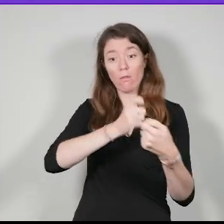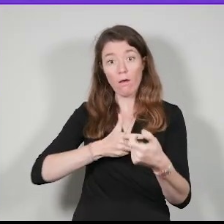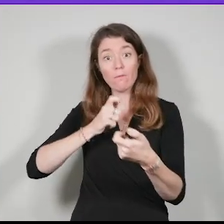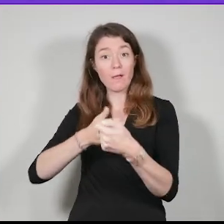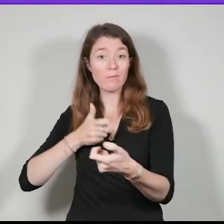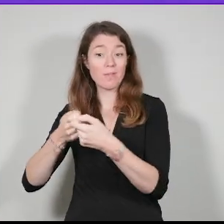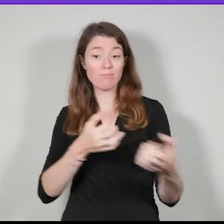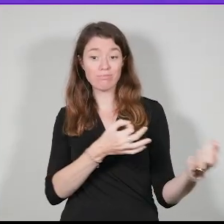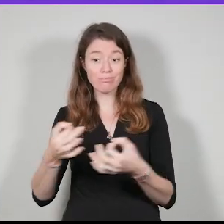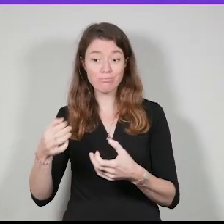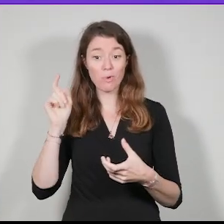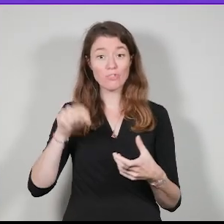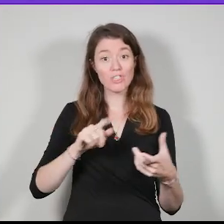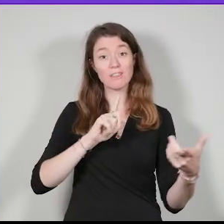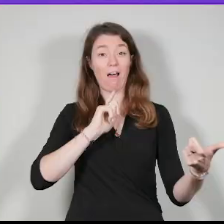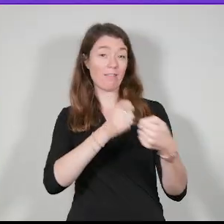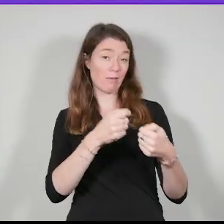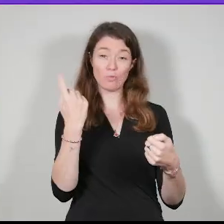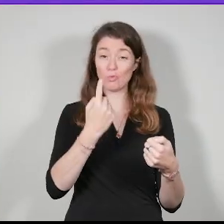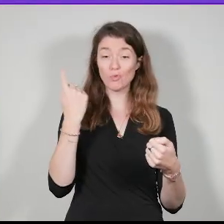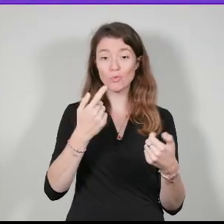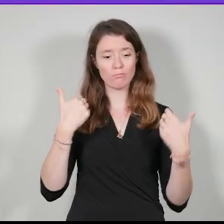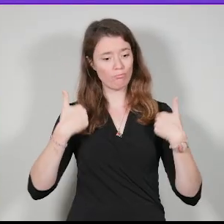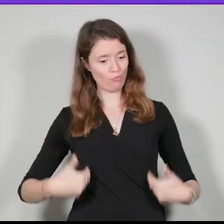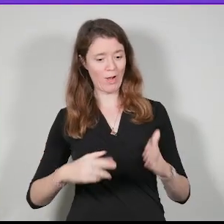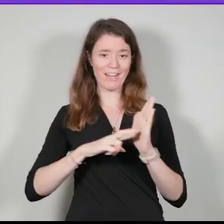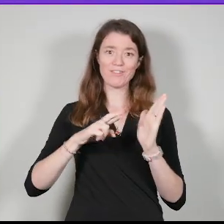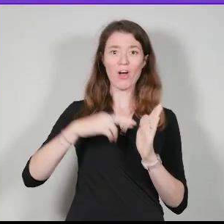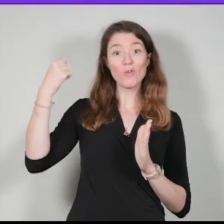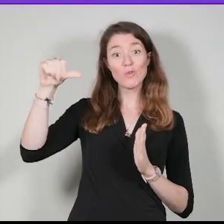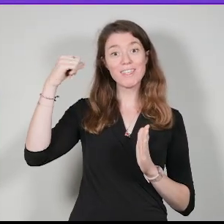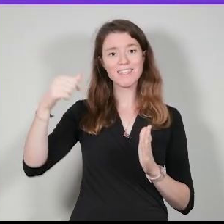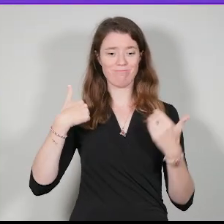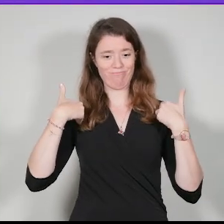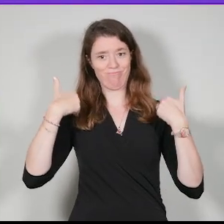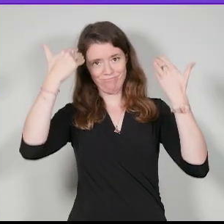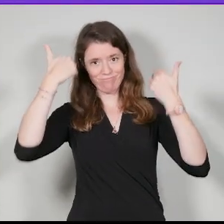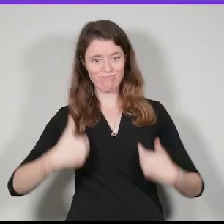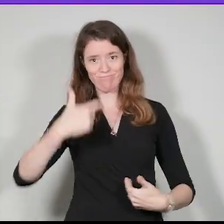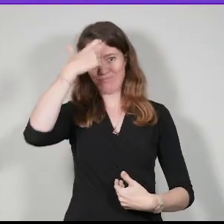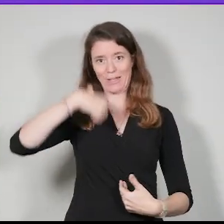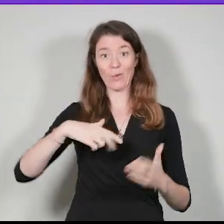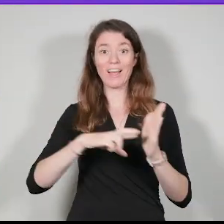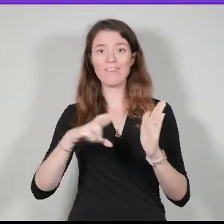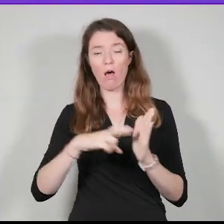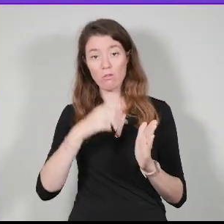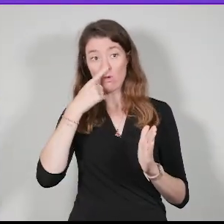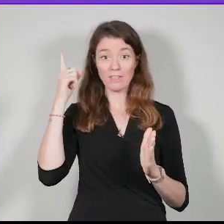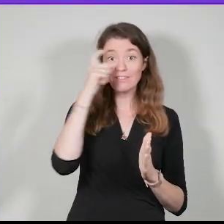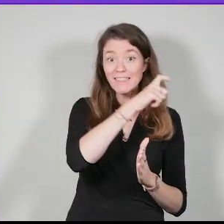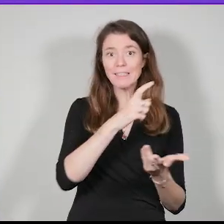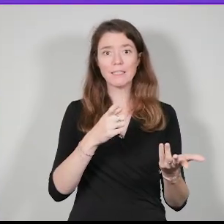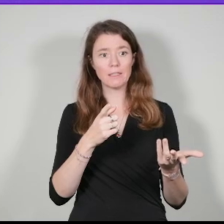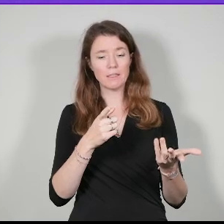ce sentiment-là, je dois m'adapter tout le temps. Je suis le référent unique, je suis la personne référence et donc, du coup, c'est difficile justement